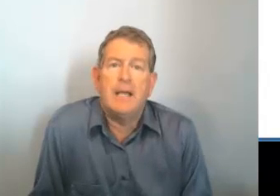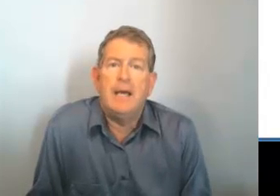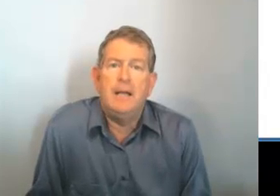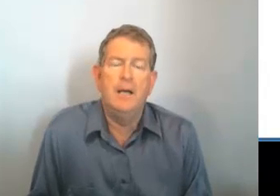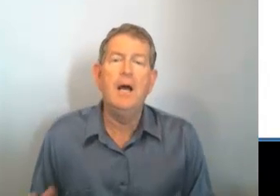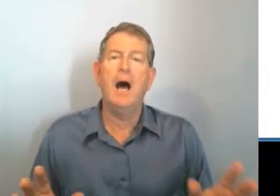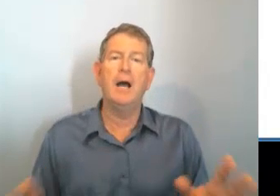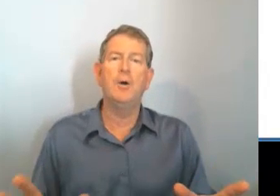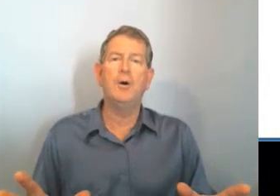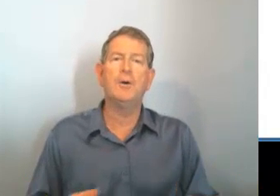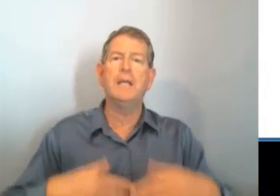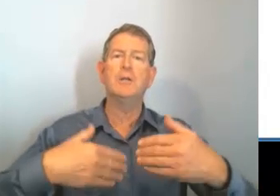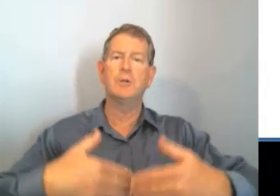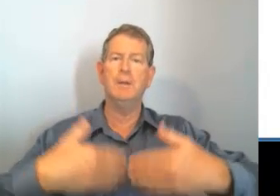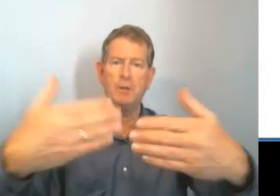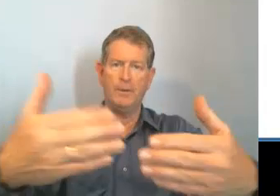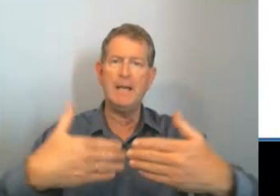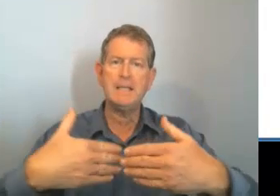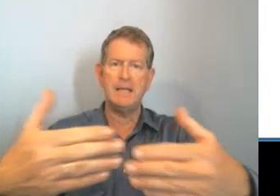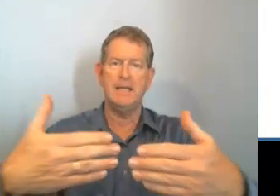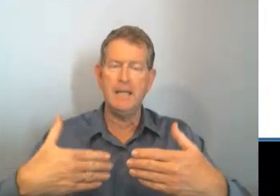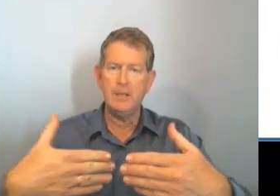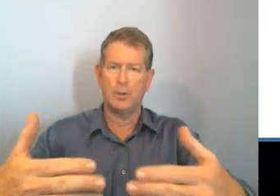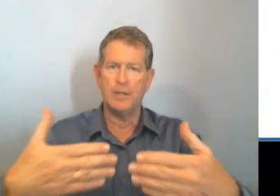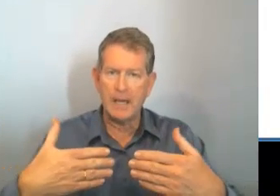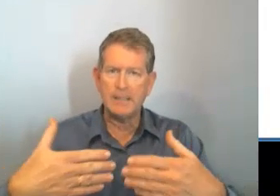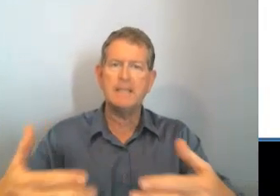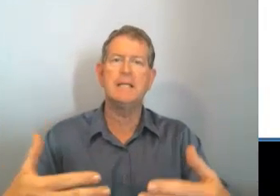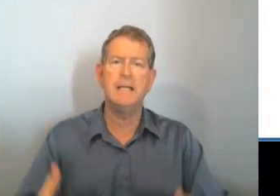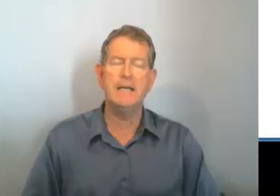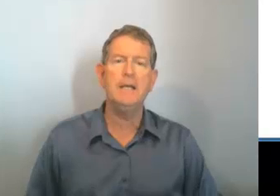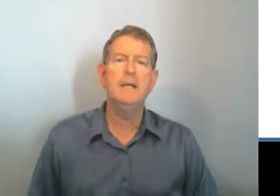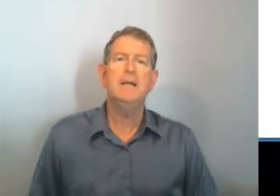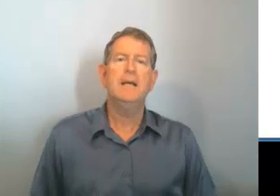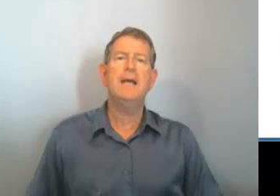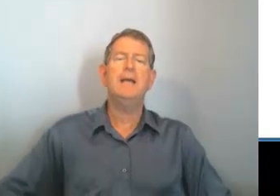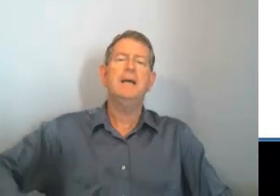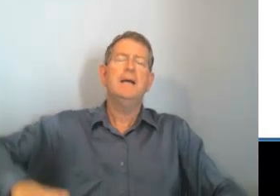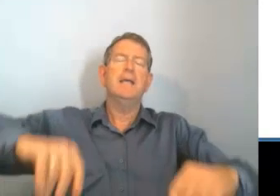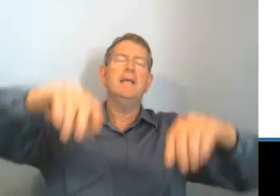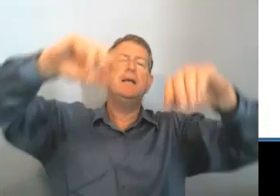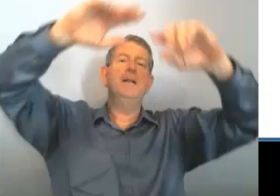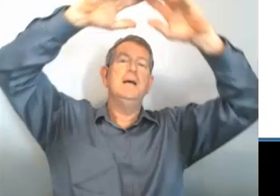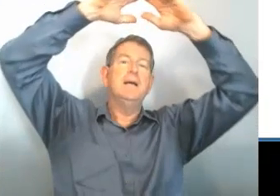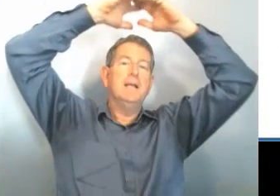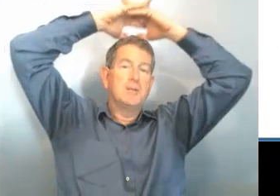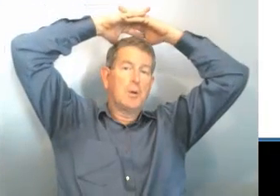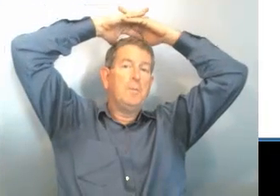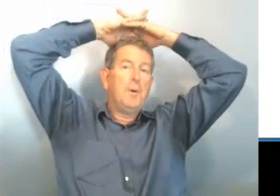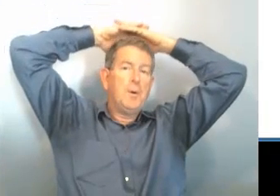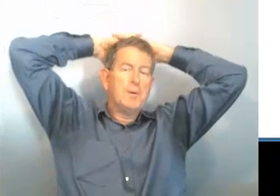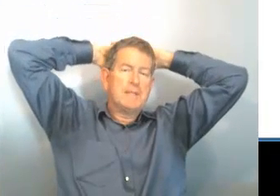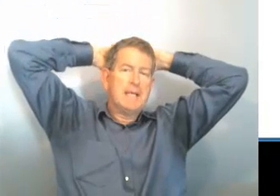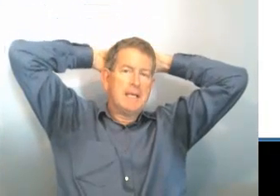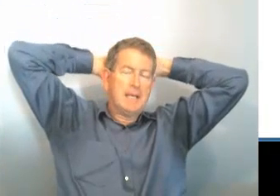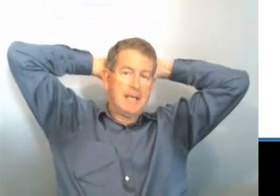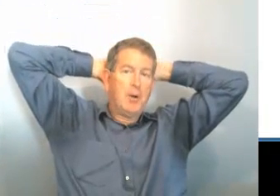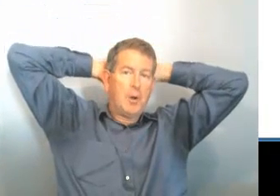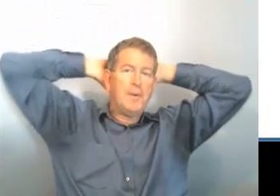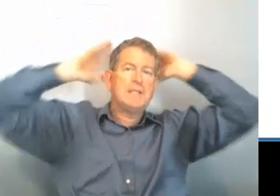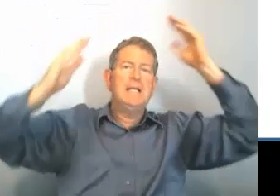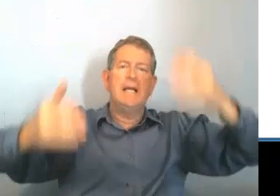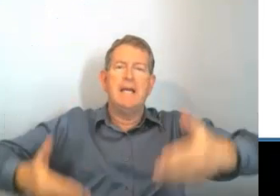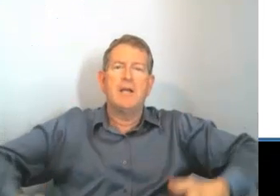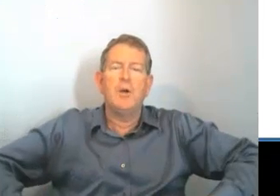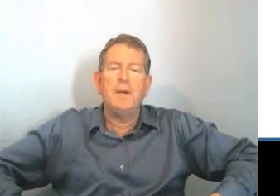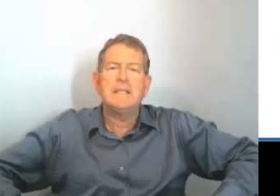la vaisselle. Alors il se met devant la télé, il regarde la télé et il se repose. Et